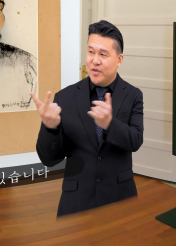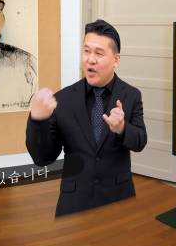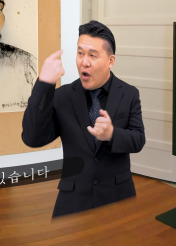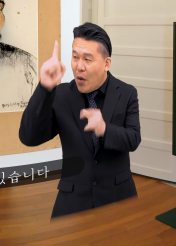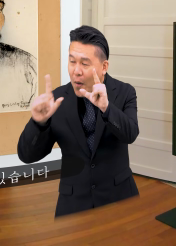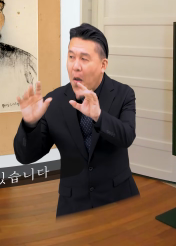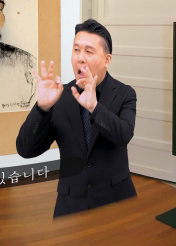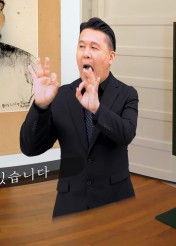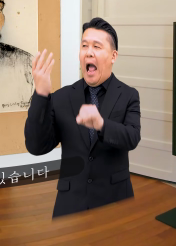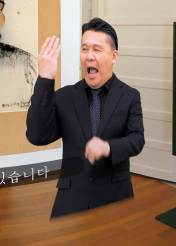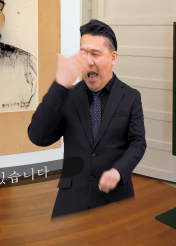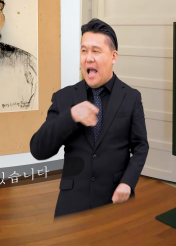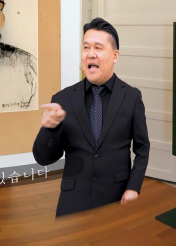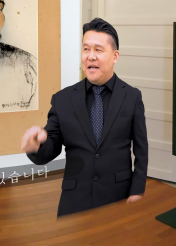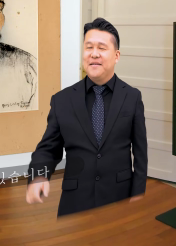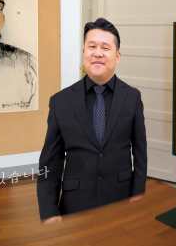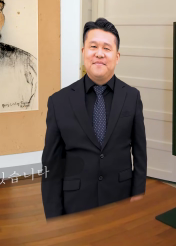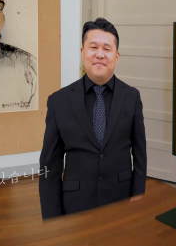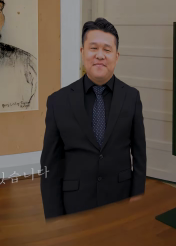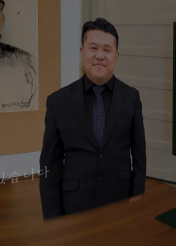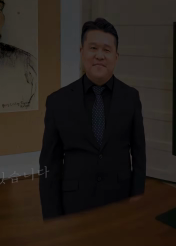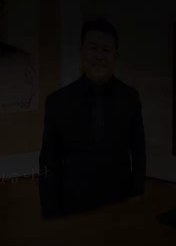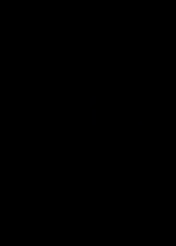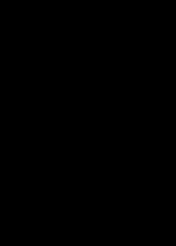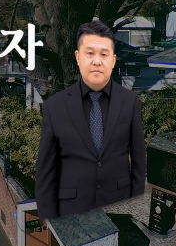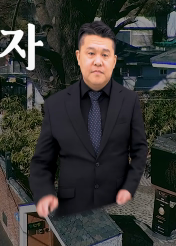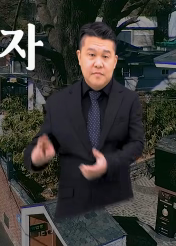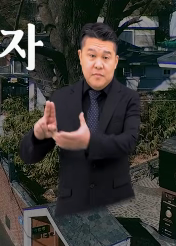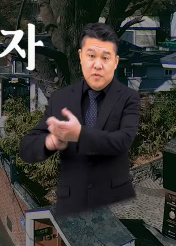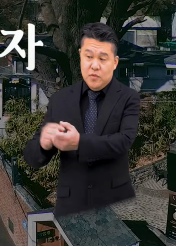두 사람의 모습을 확인할 수 있습니다.